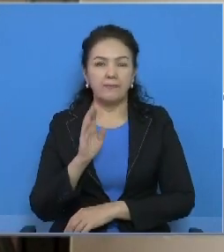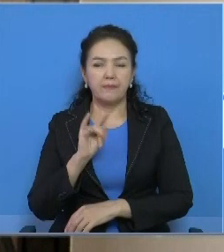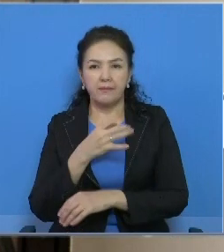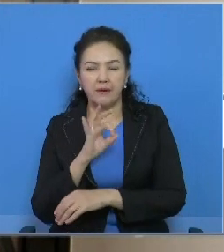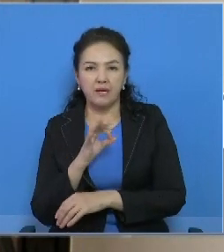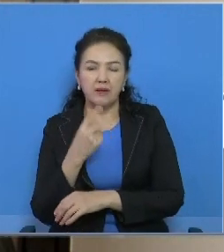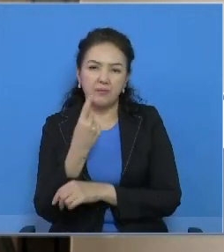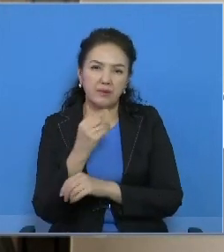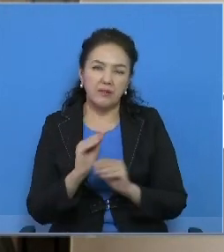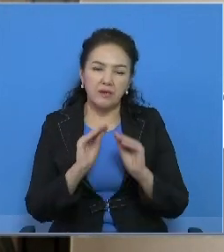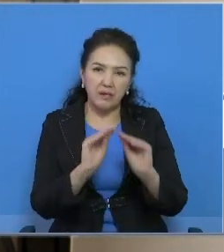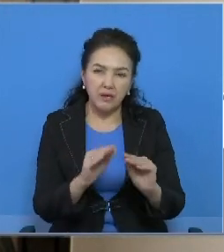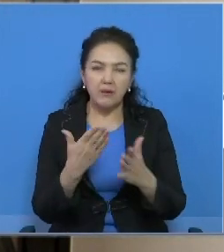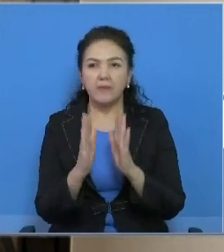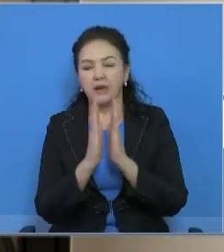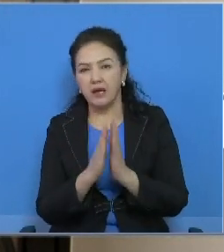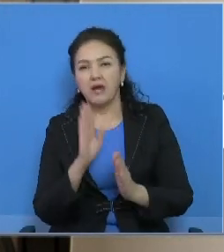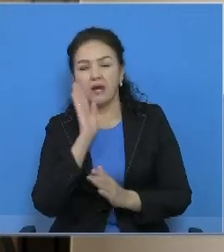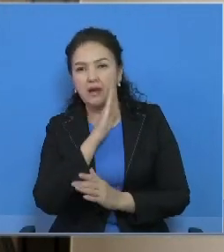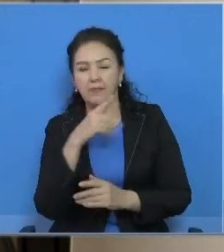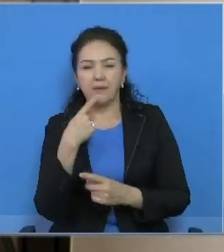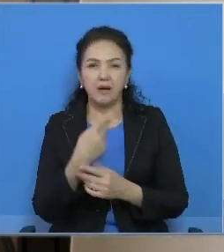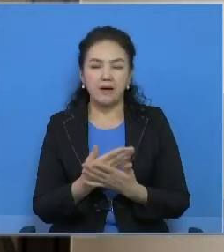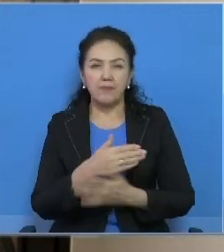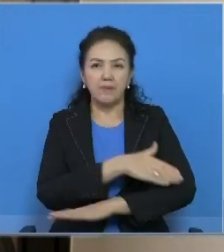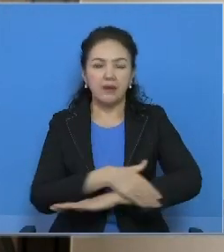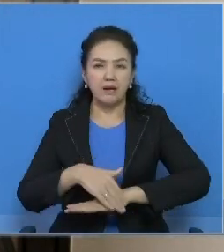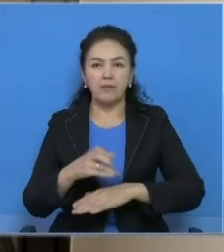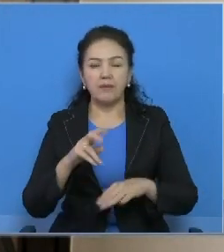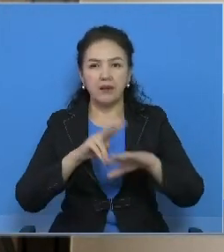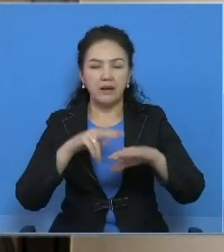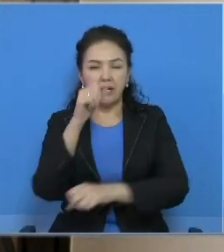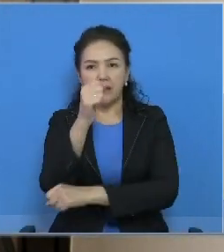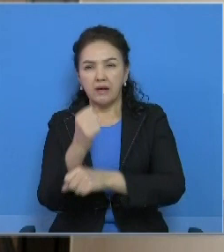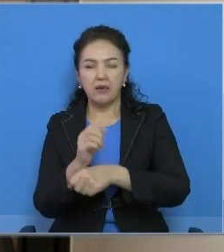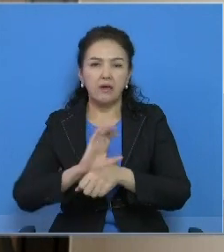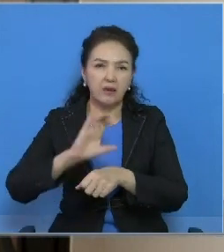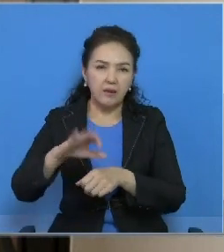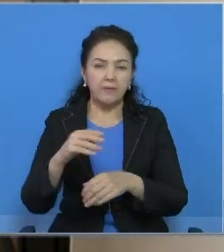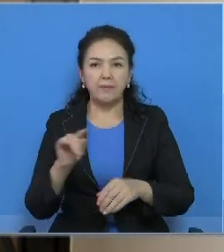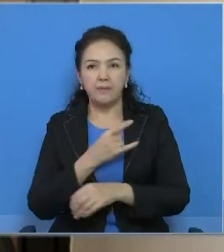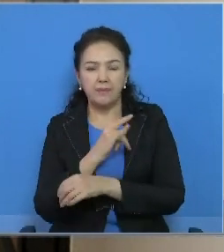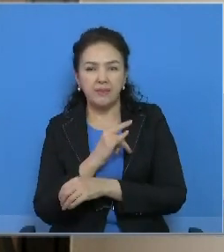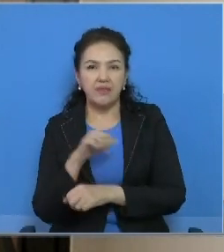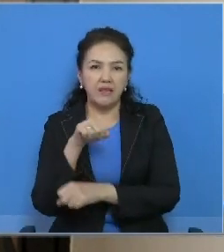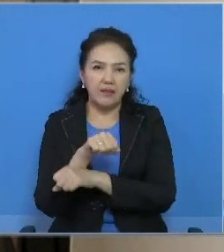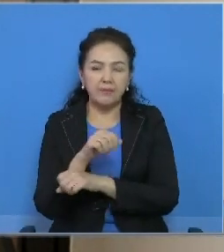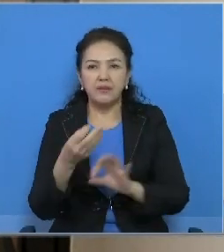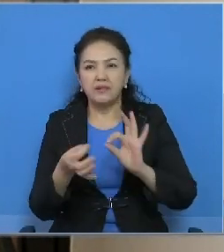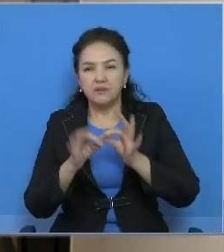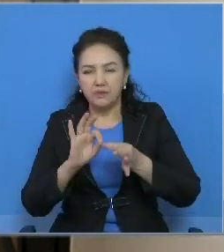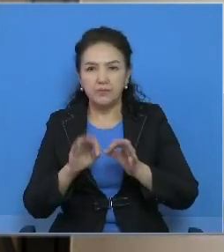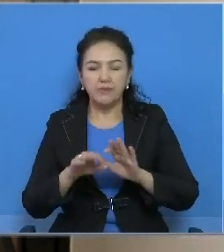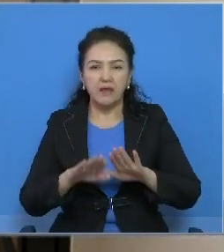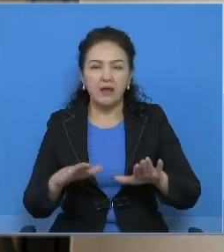баласын бірнеше минутқа қалдырып кеткен болатын. Аталған мекенжайы бойынша ювенальный полиция қызметкерлері жіберіліп, бала аяла өмірлік қиын жағдайға